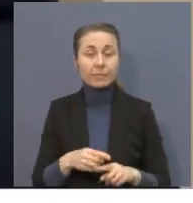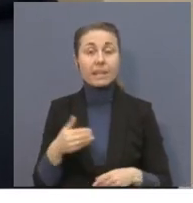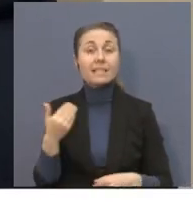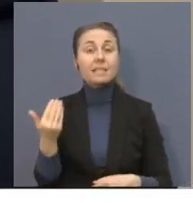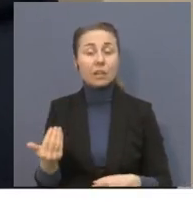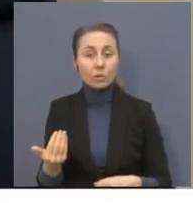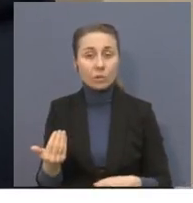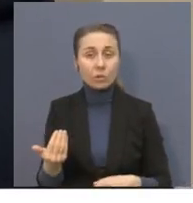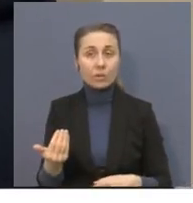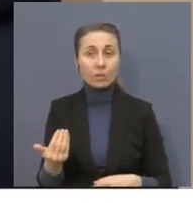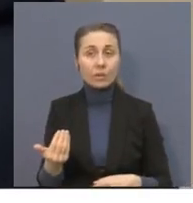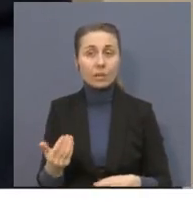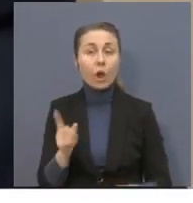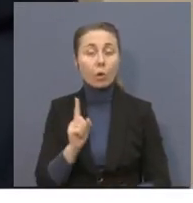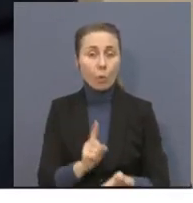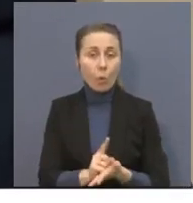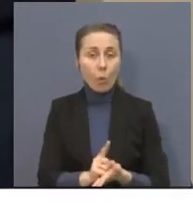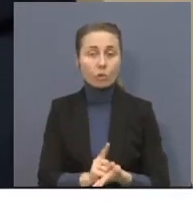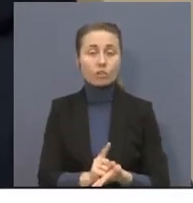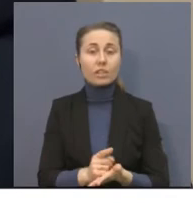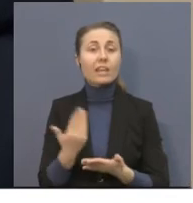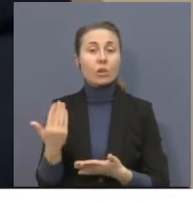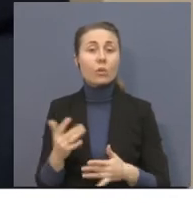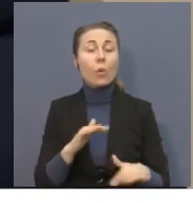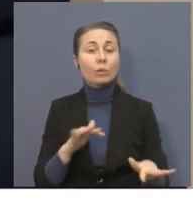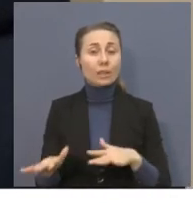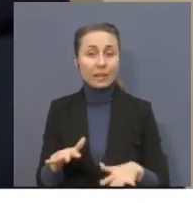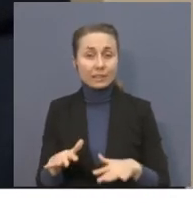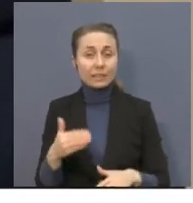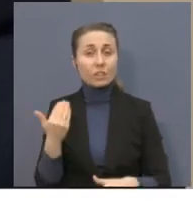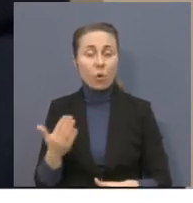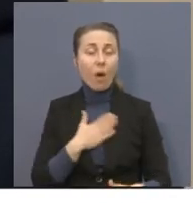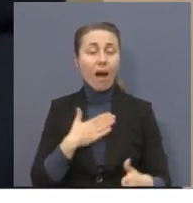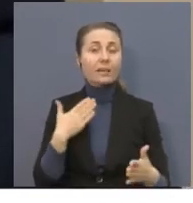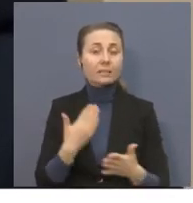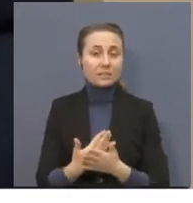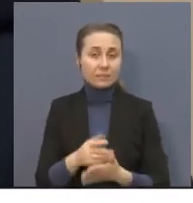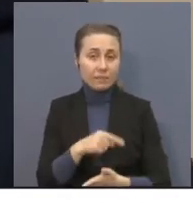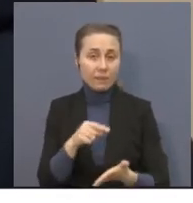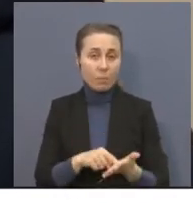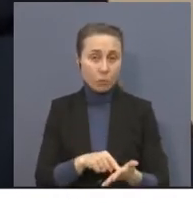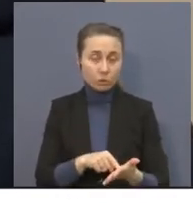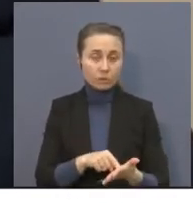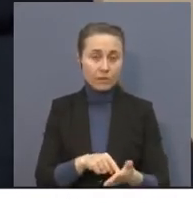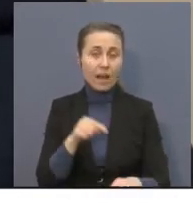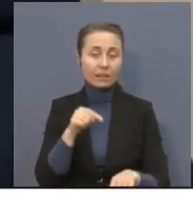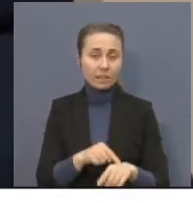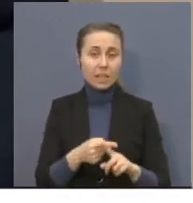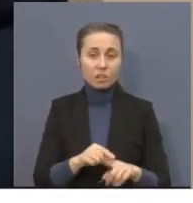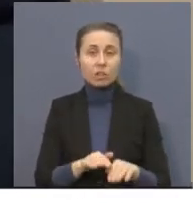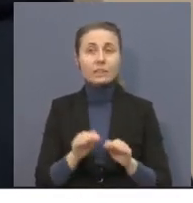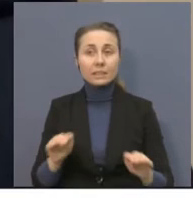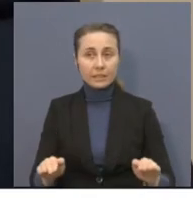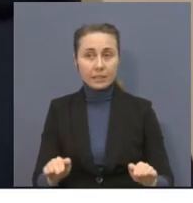ее должность, за ее деятельность, за ее активность в вопросах, касающихся